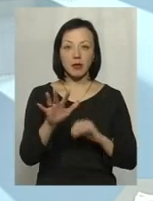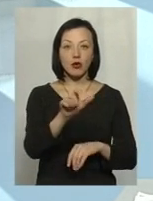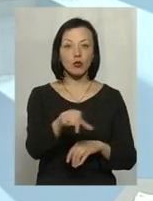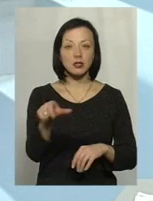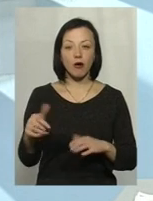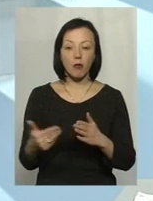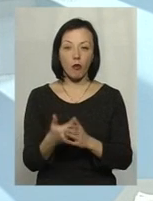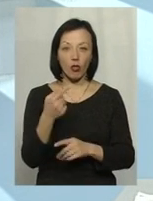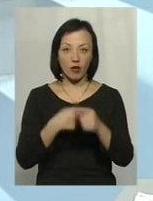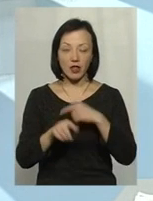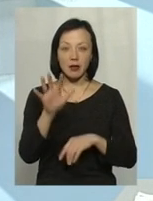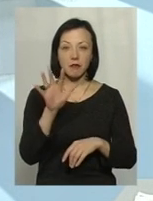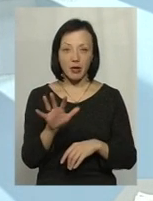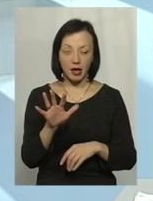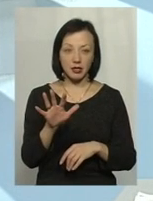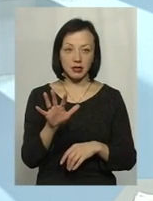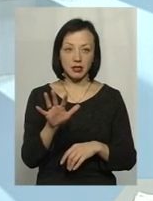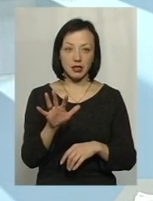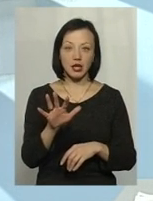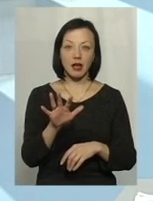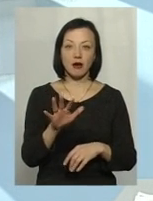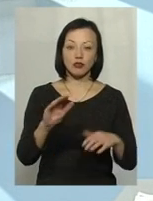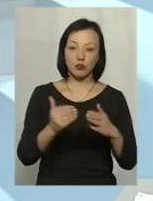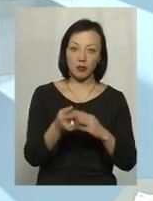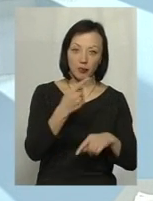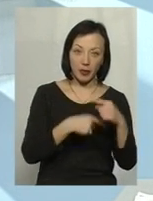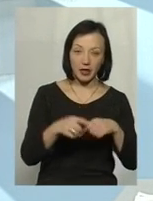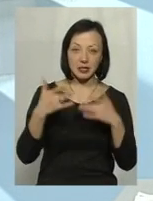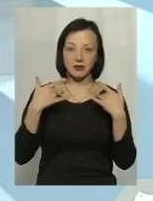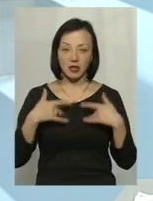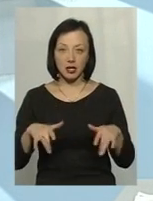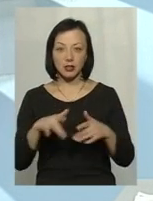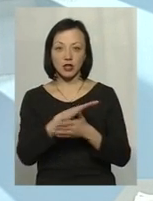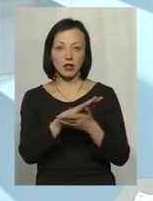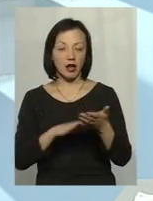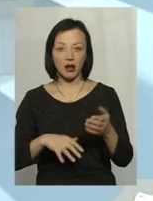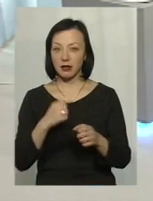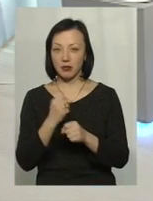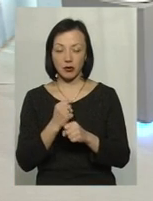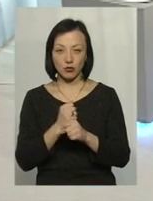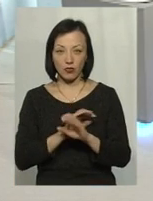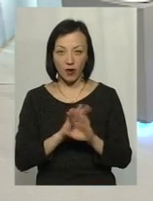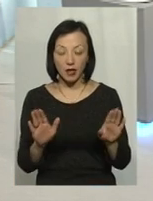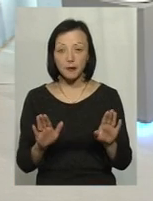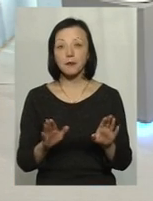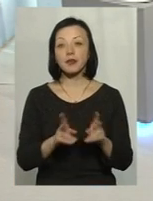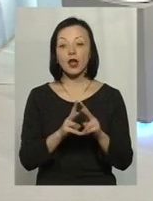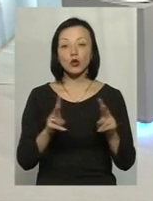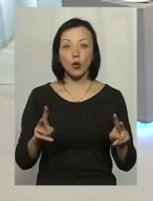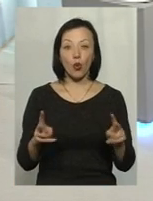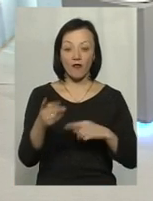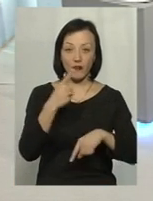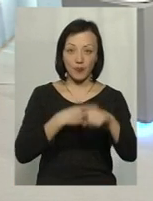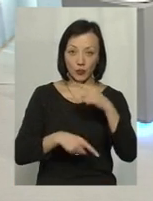які поновилися, 5 поновилися і звільнилися. Вони прийняли рішення в подальшому не проходити службу. Ті, хто